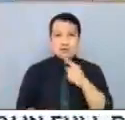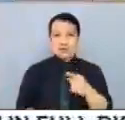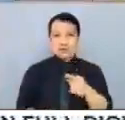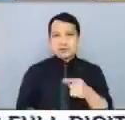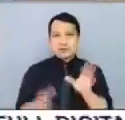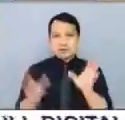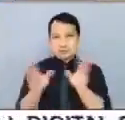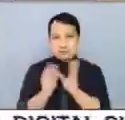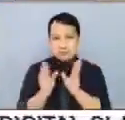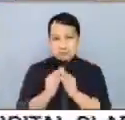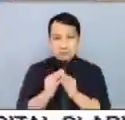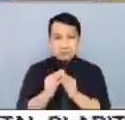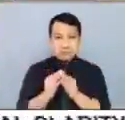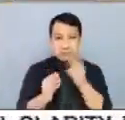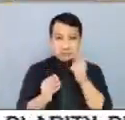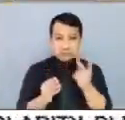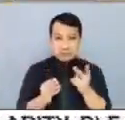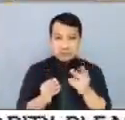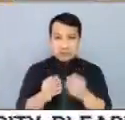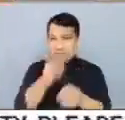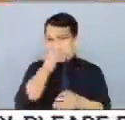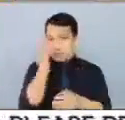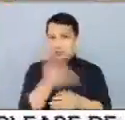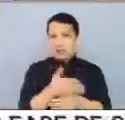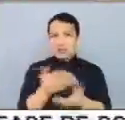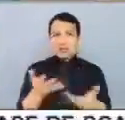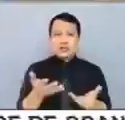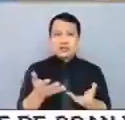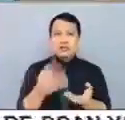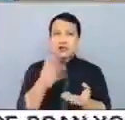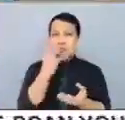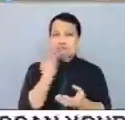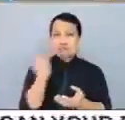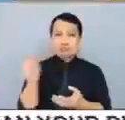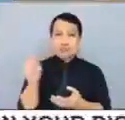inyong panahon ngayong umaga. Stay safe po, Attorney. Salamat po muli. Thank you po. Salamat.